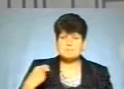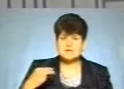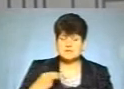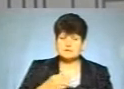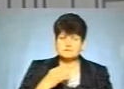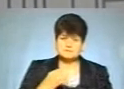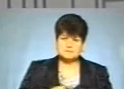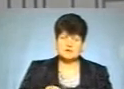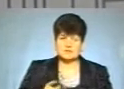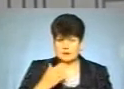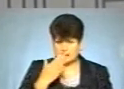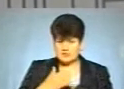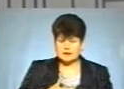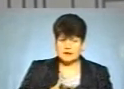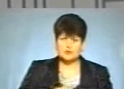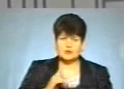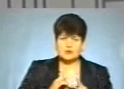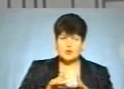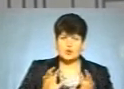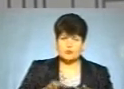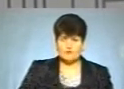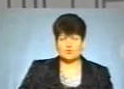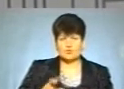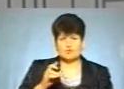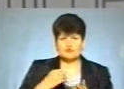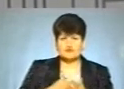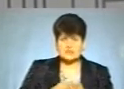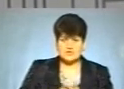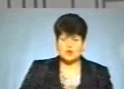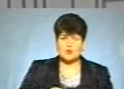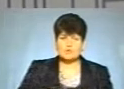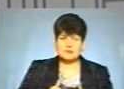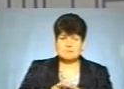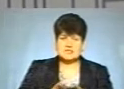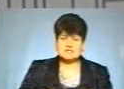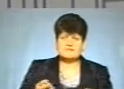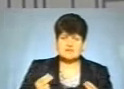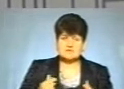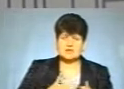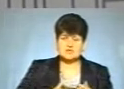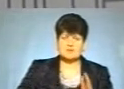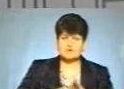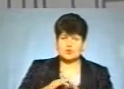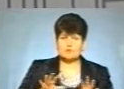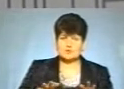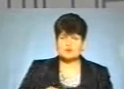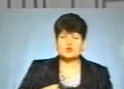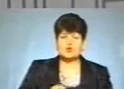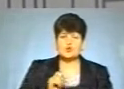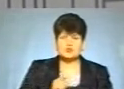заявив нещодавно на нараді з головою бюджетного комітету, з міністром фінансів та з іншими нашими високопосадовцями, що він